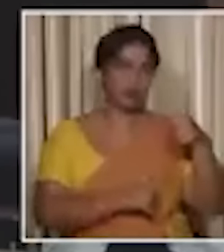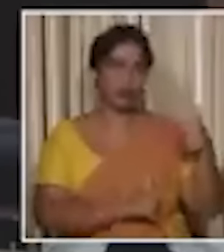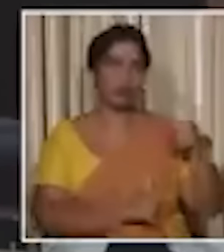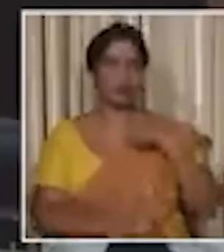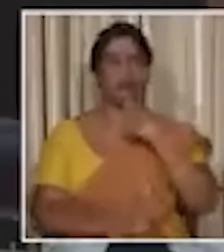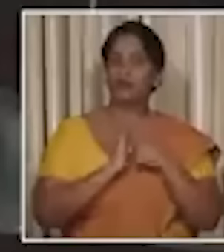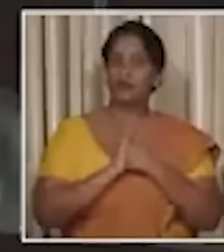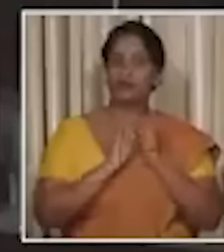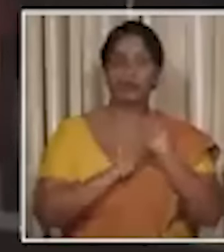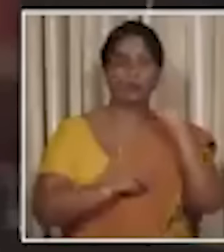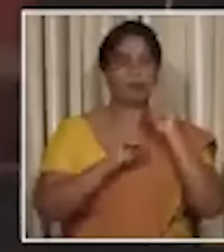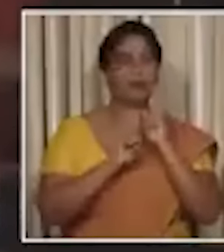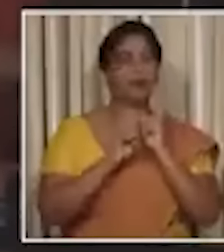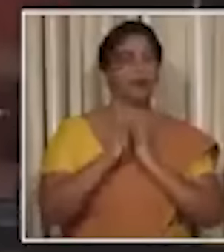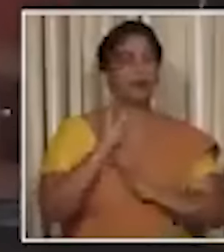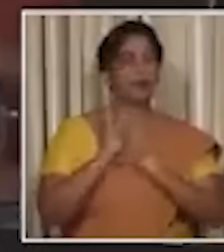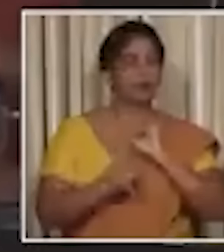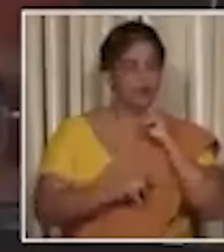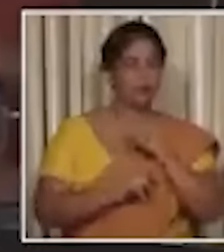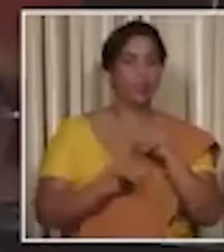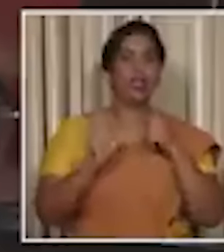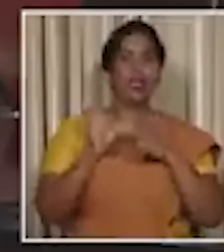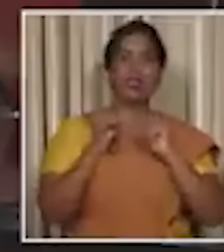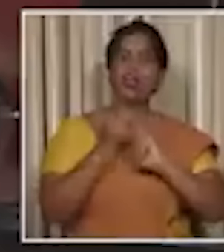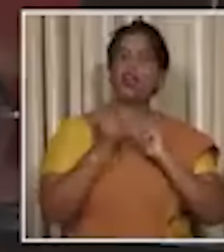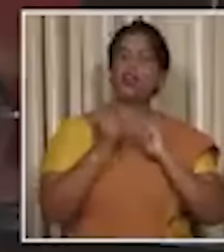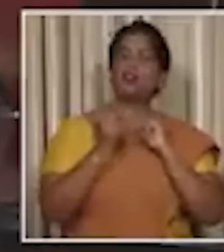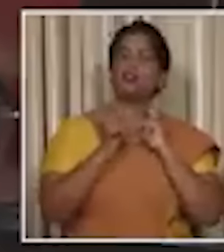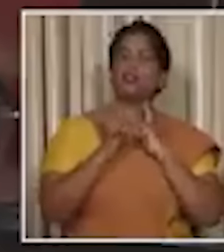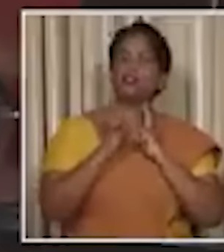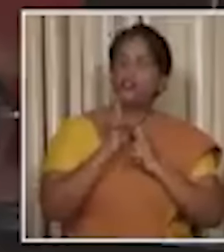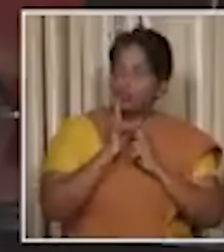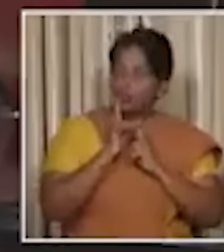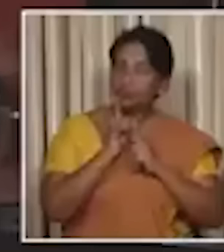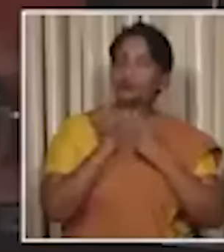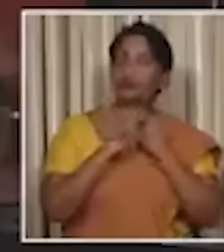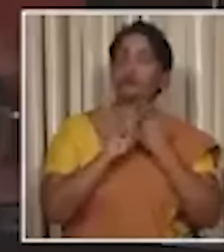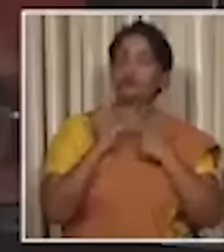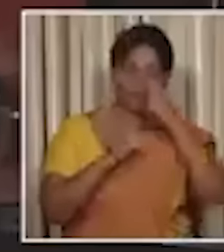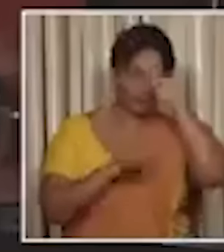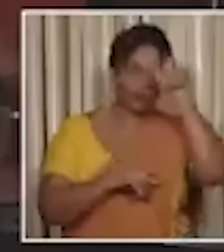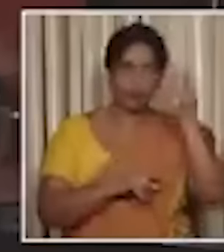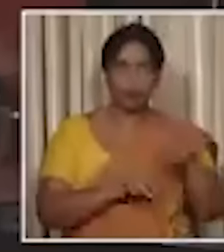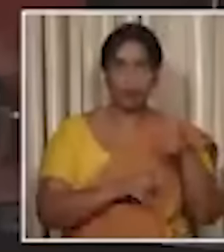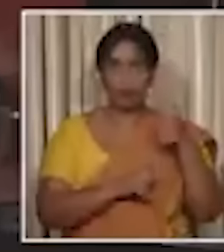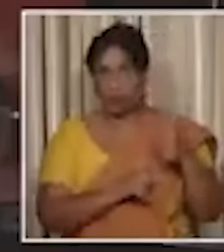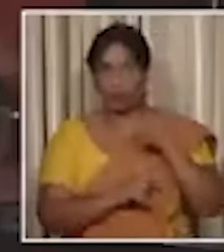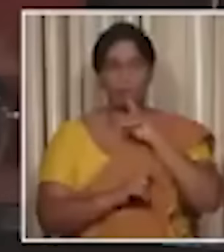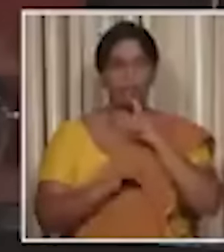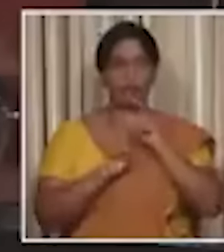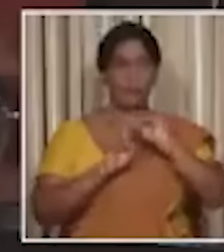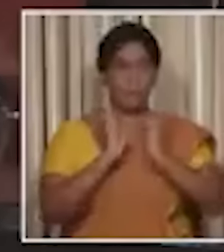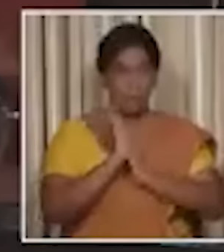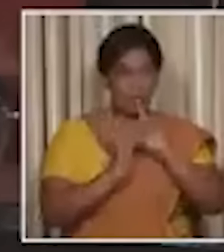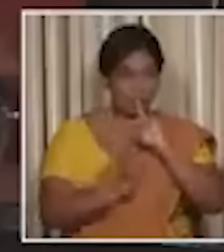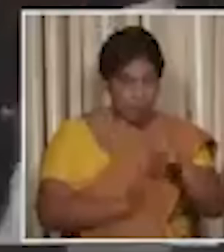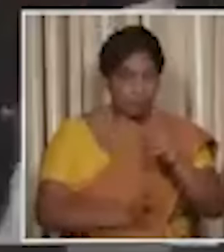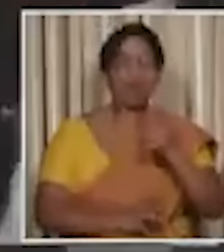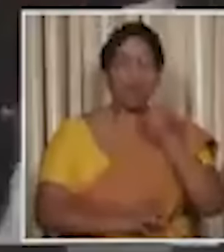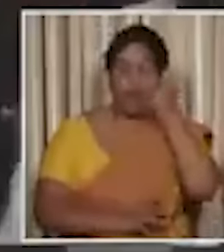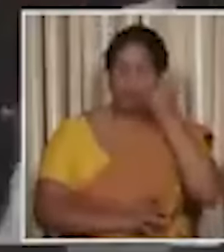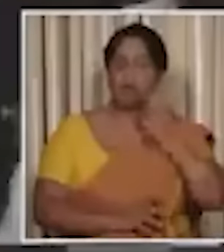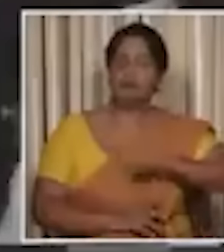அவர்கள் முன்மொழிந்திருந்தார். அமைச்சர் விஜிதகேரது அதனை வழிமொழிந்திருந்தார். ஏனையே எந்த ஒரு உறுப்பினர்களுடைய பெயர் முன்மொழியப்படவில்லை. அந்த அடிப்படையில்